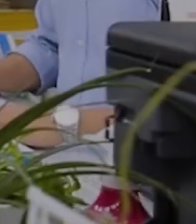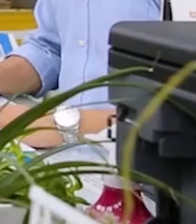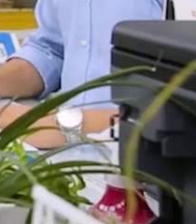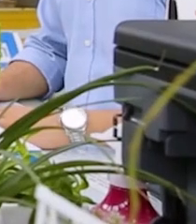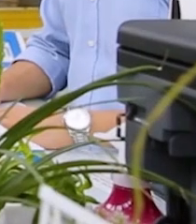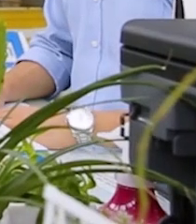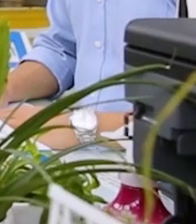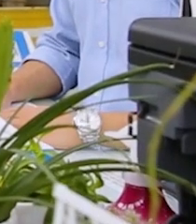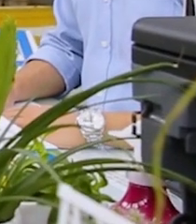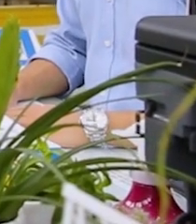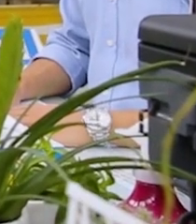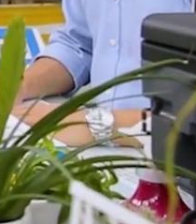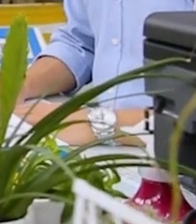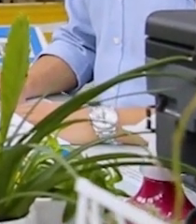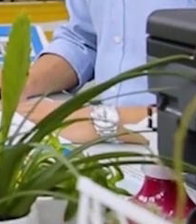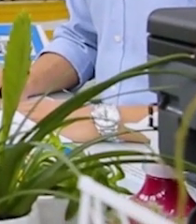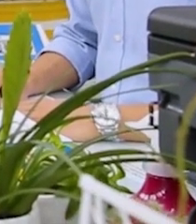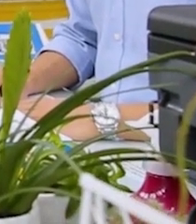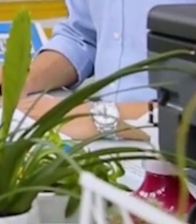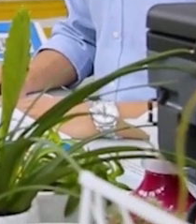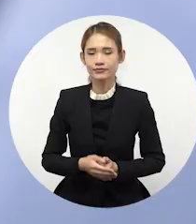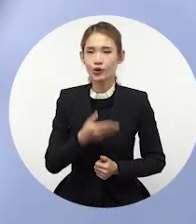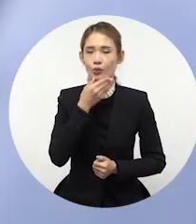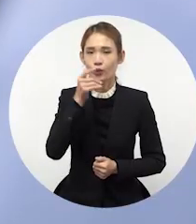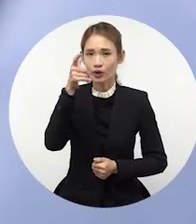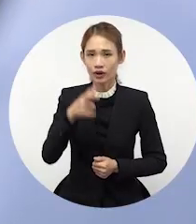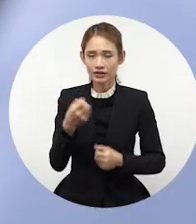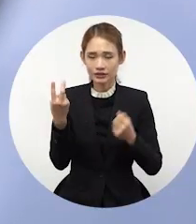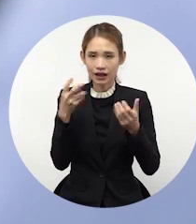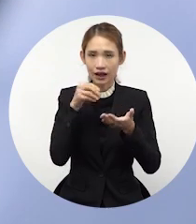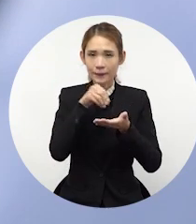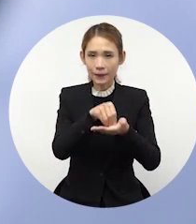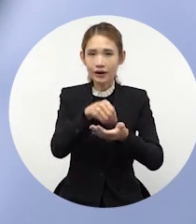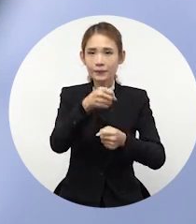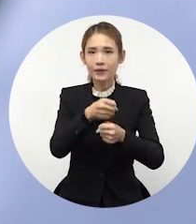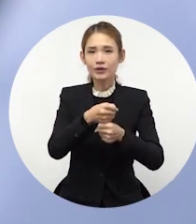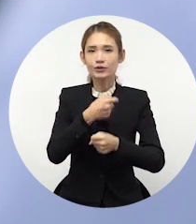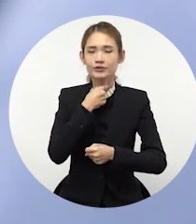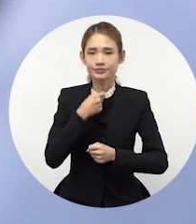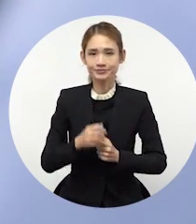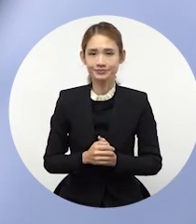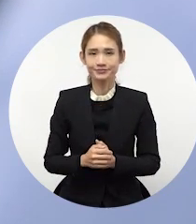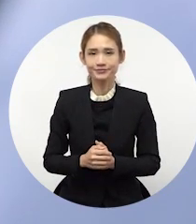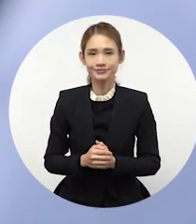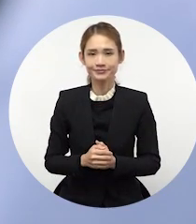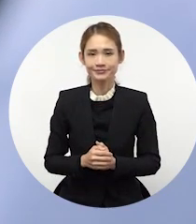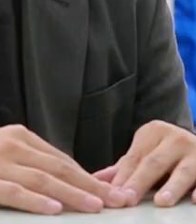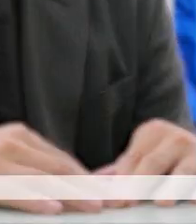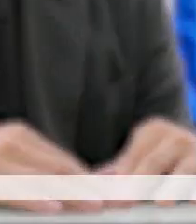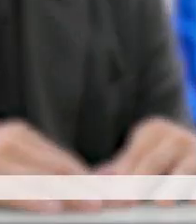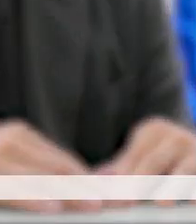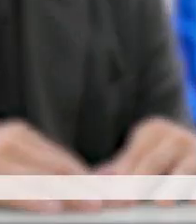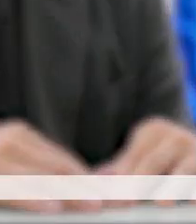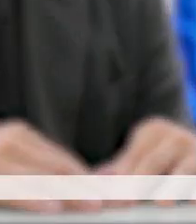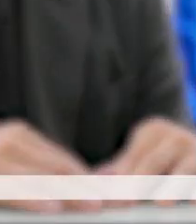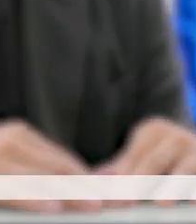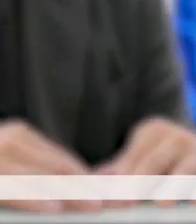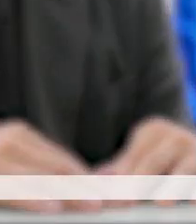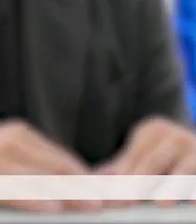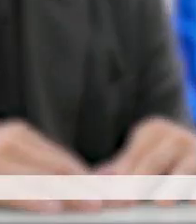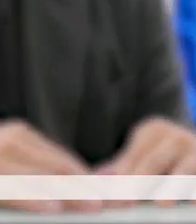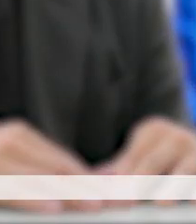상황 2. 시각장애인 민원인이 민원 창구에 복지카드 앉고 있다. 재발급받으러 왔습니다. 상황